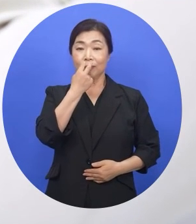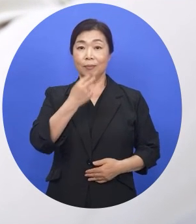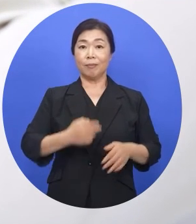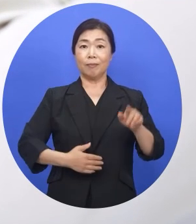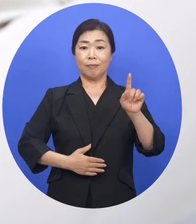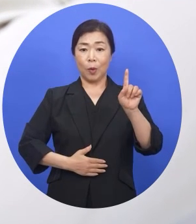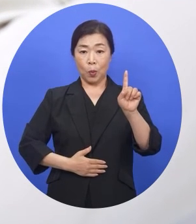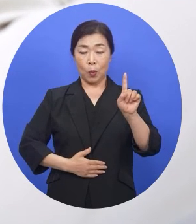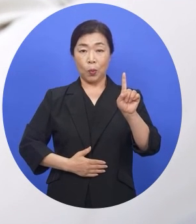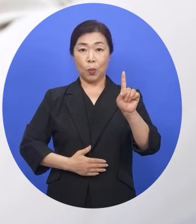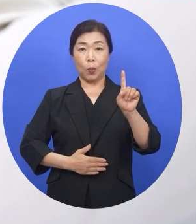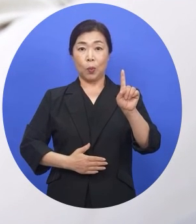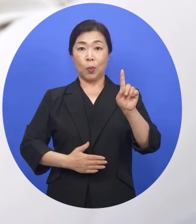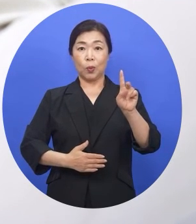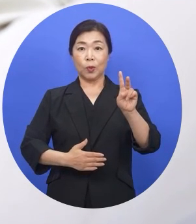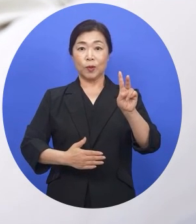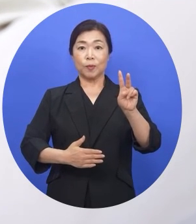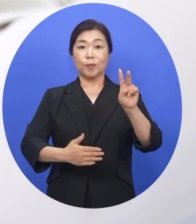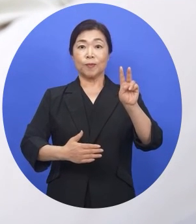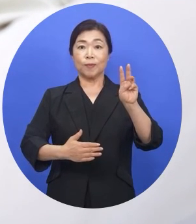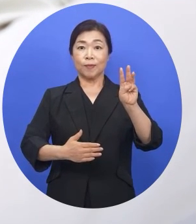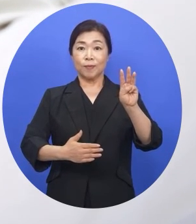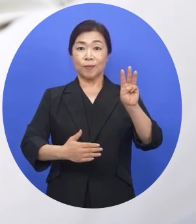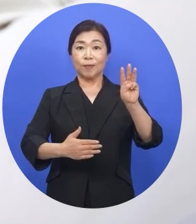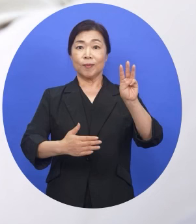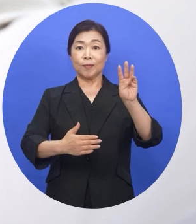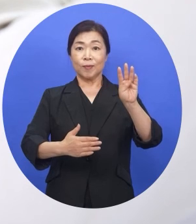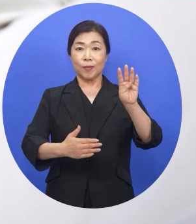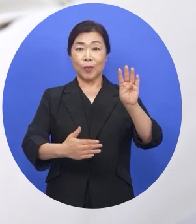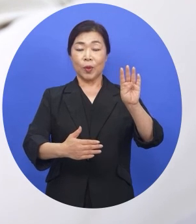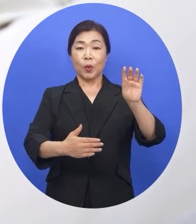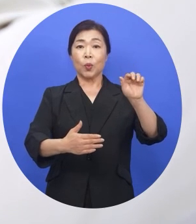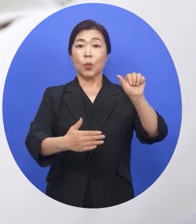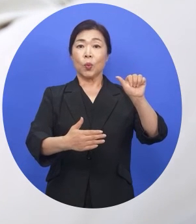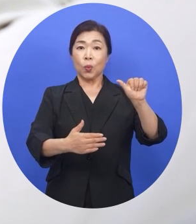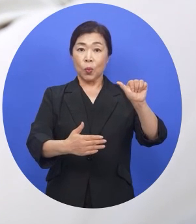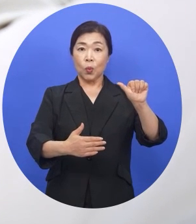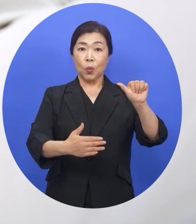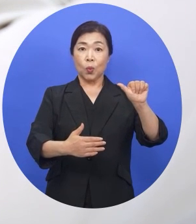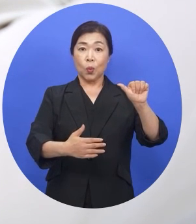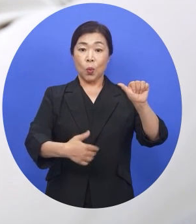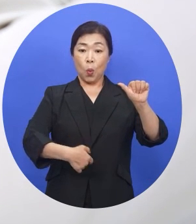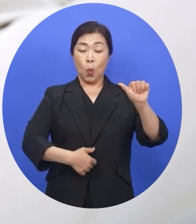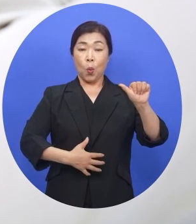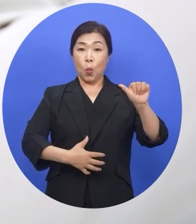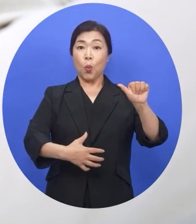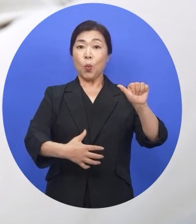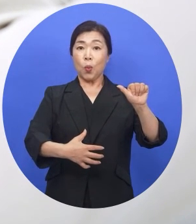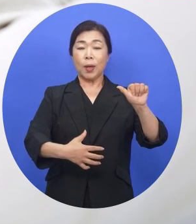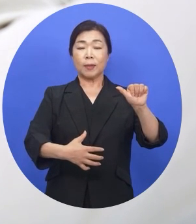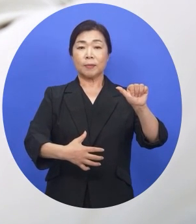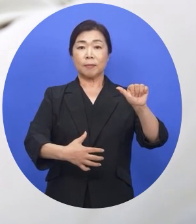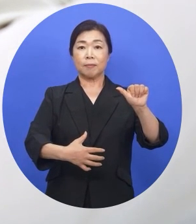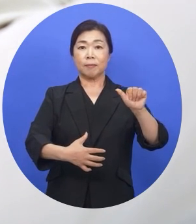들이쉬고 하나, 둘, 셋, 넷, 다섯.